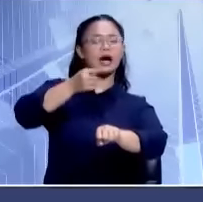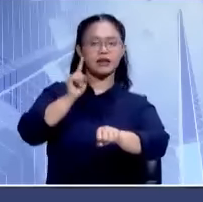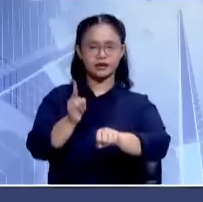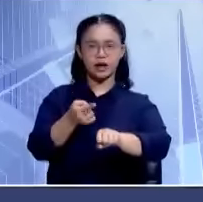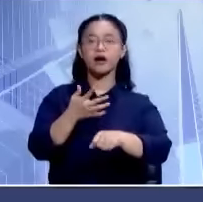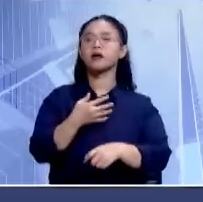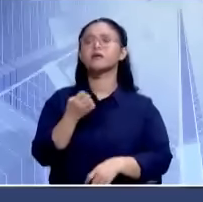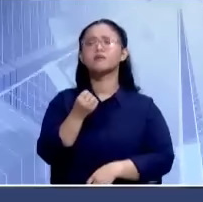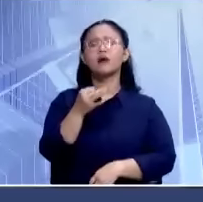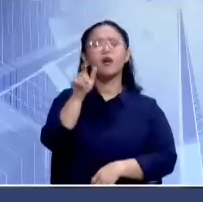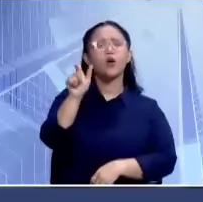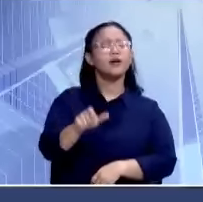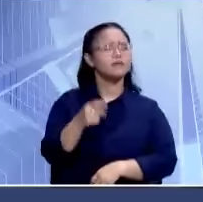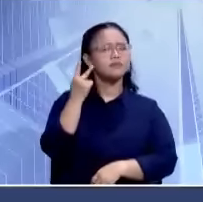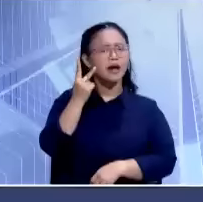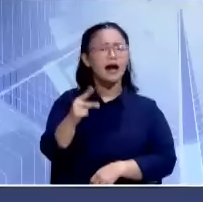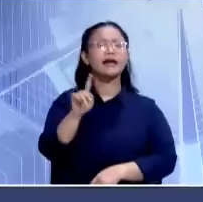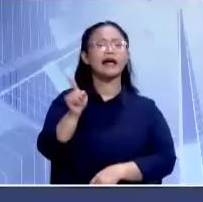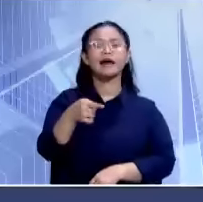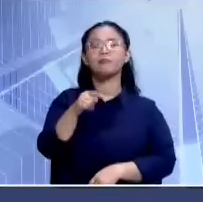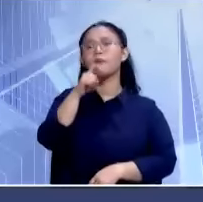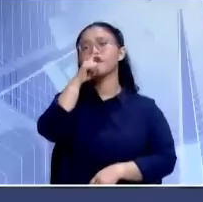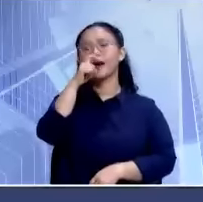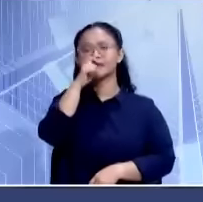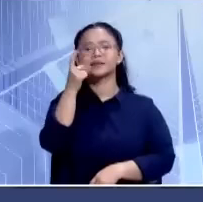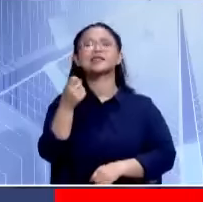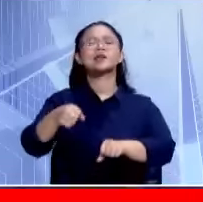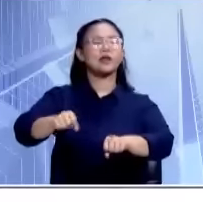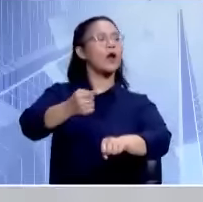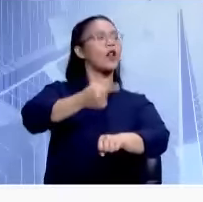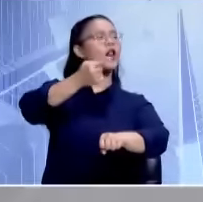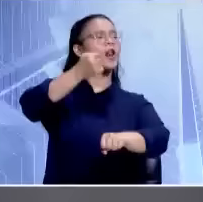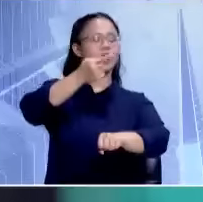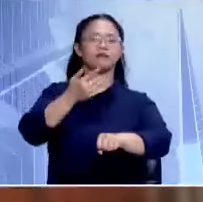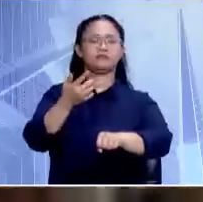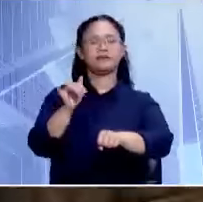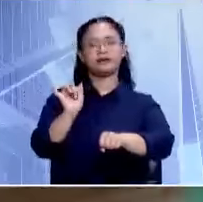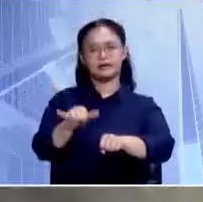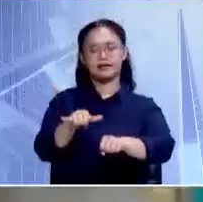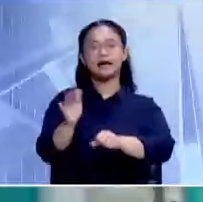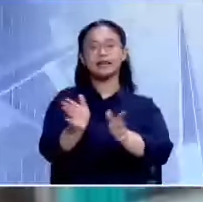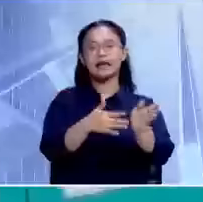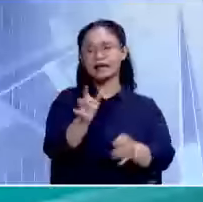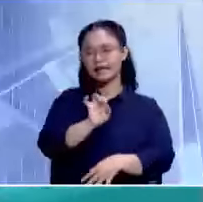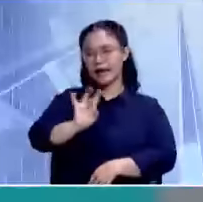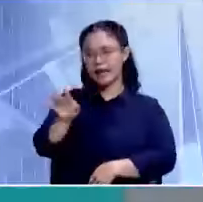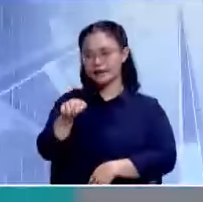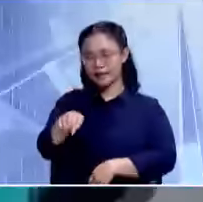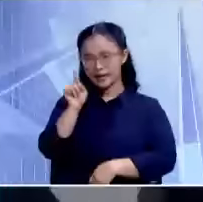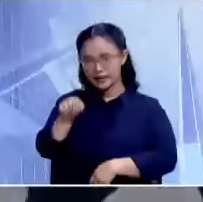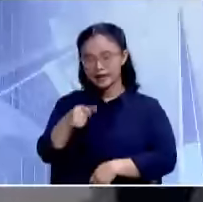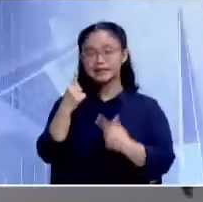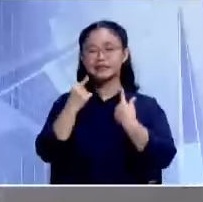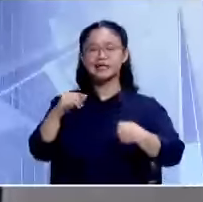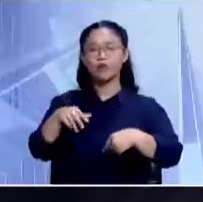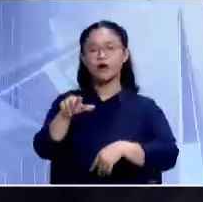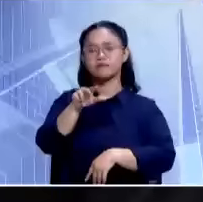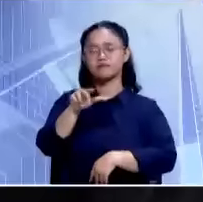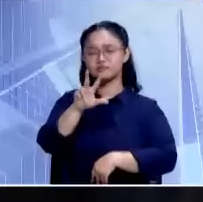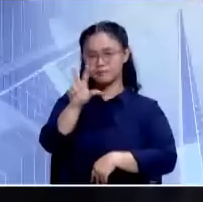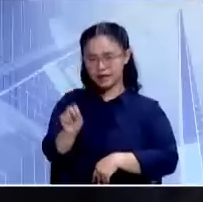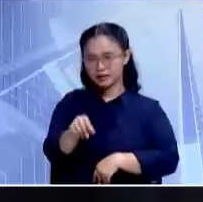Berapa orang sepeda itu? Ya satu orang yang dicegat itu. Sementara itu di Purwakarta, Jawa Barat, seorang pedagang